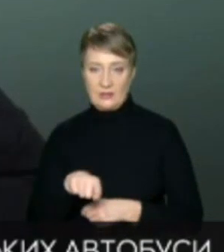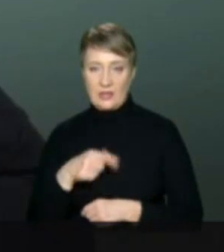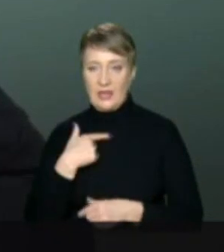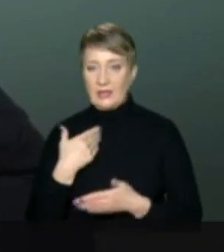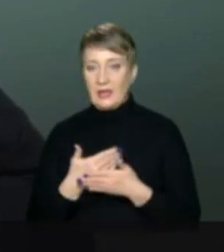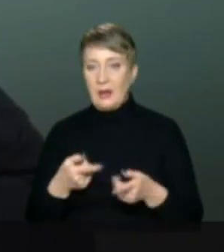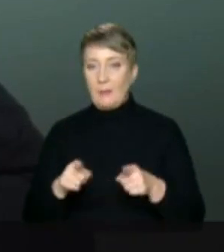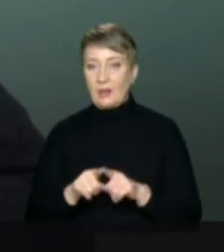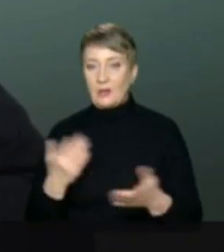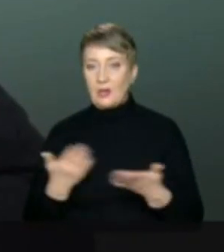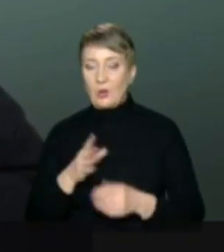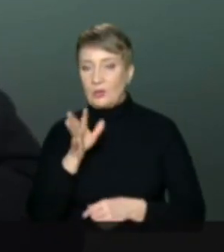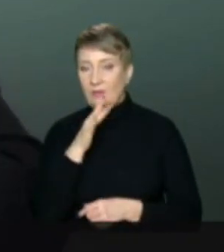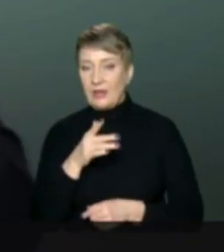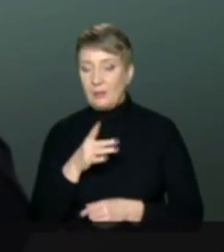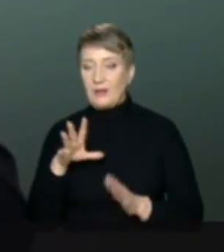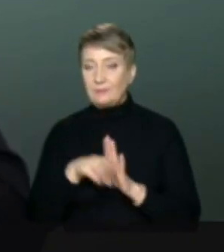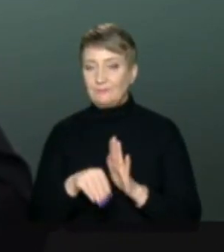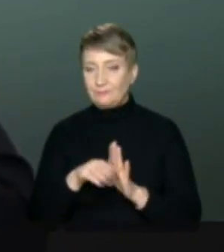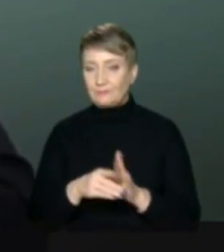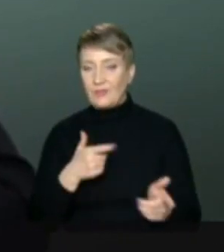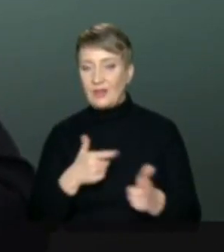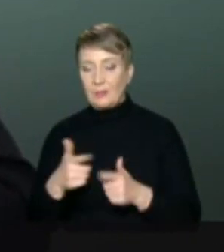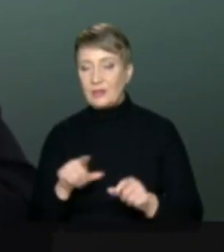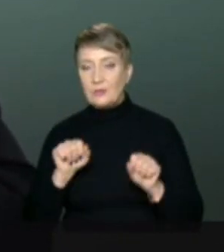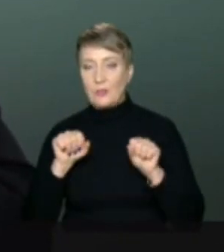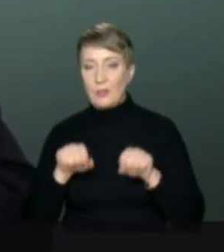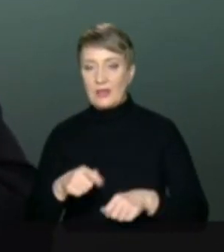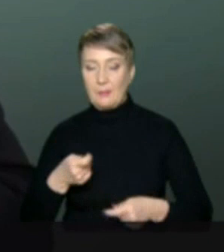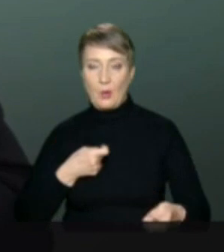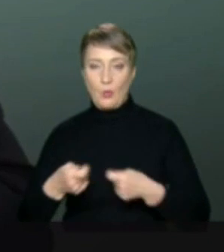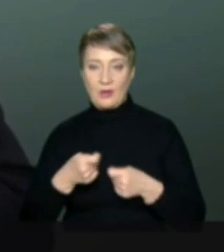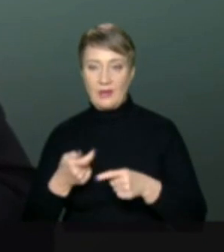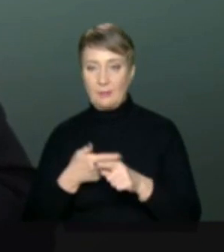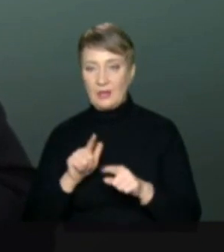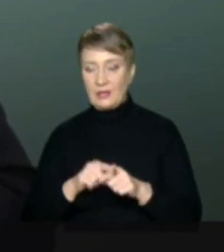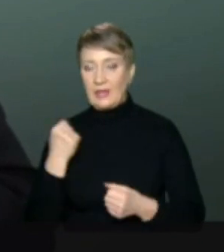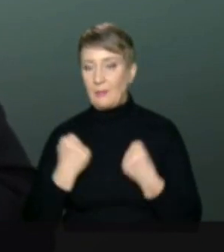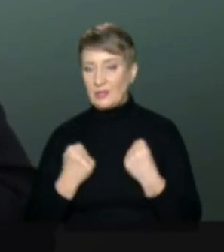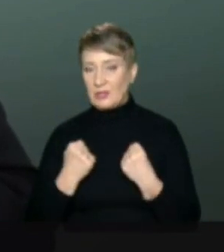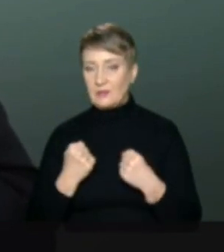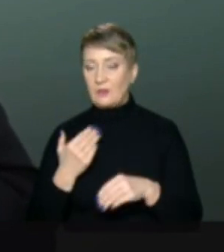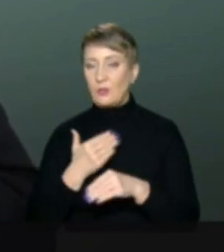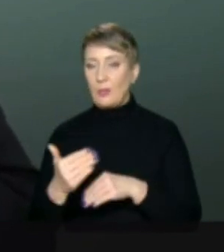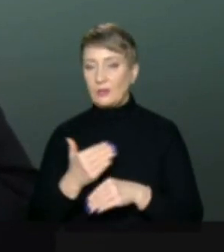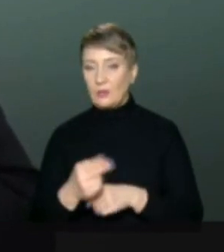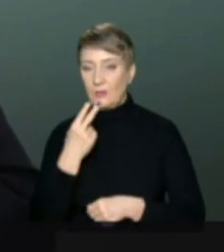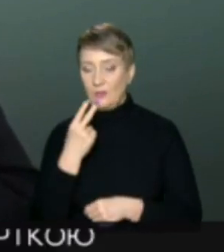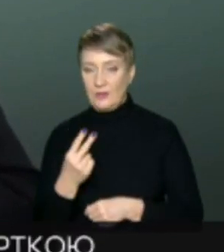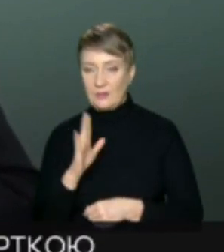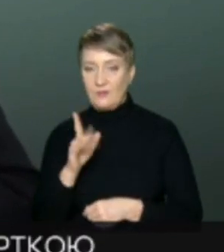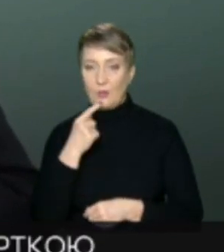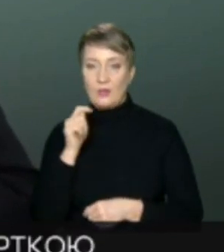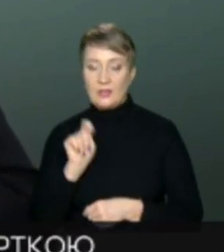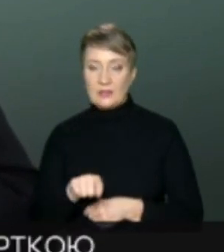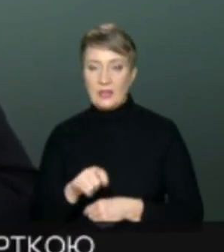что какое-то время уйдет на подготовку украинских военных, чтобы они умели управлять этими Брэдли, и только потом мы их увидим в Украине. Ну и плюс, конечно,